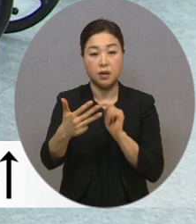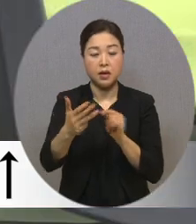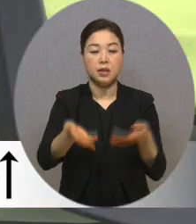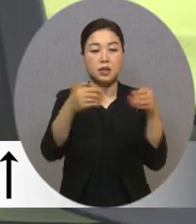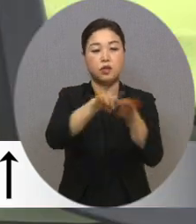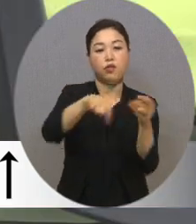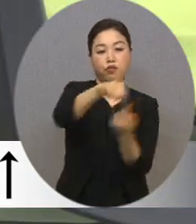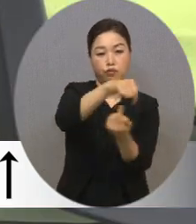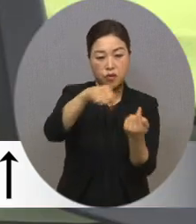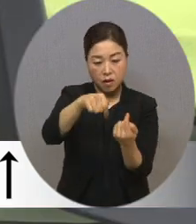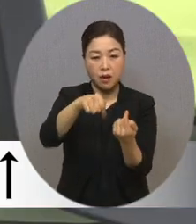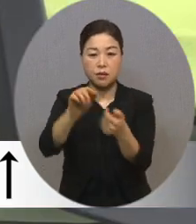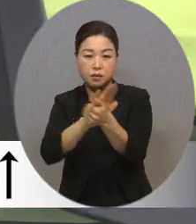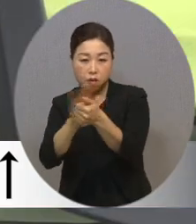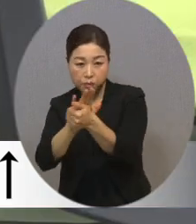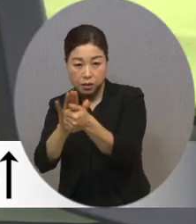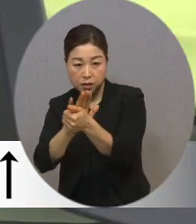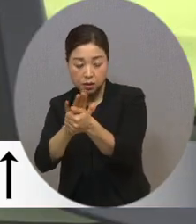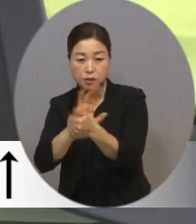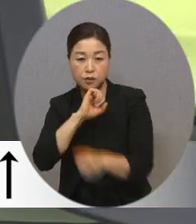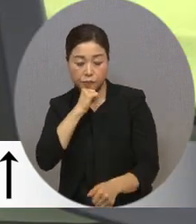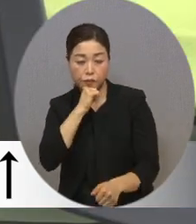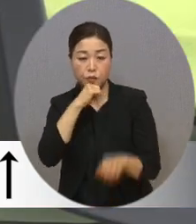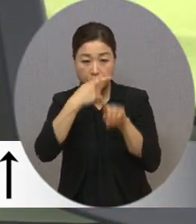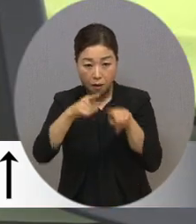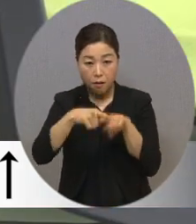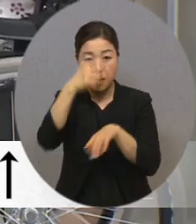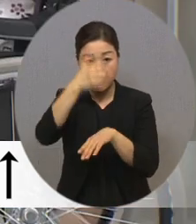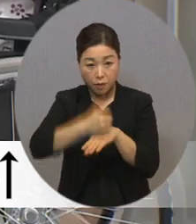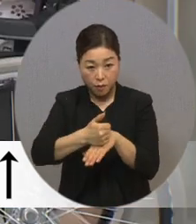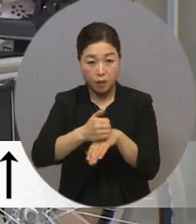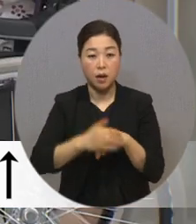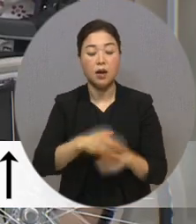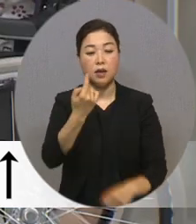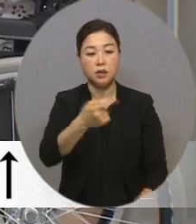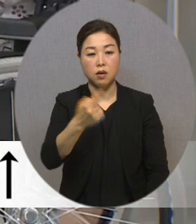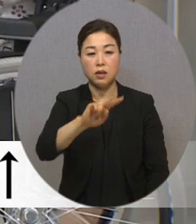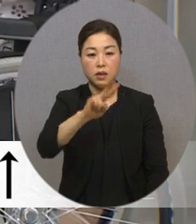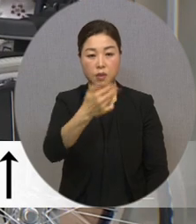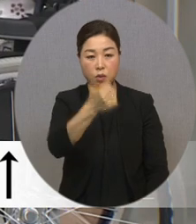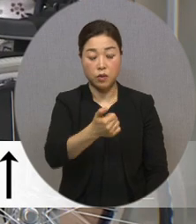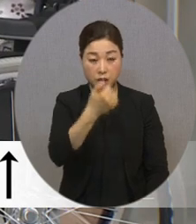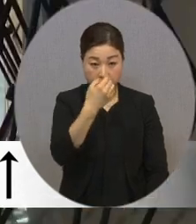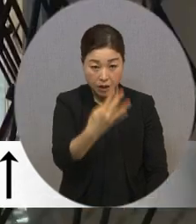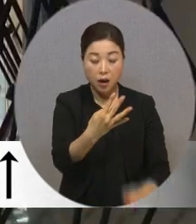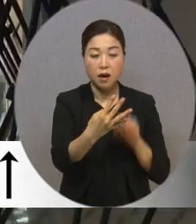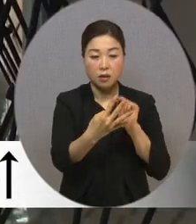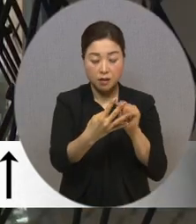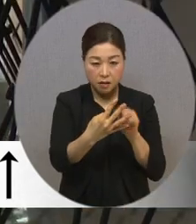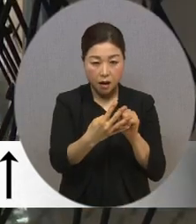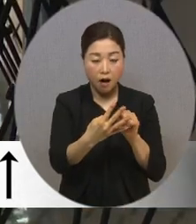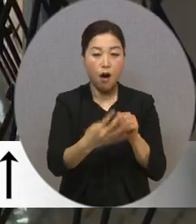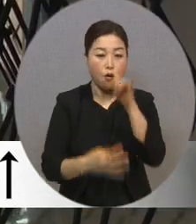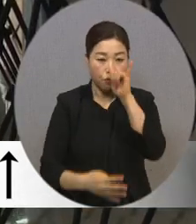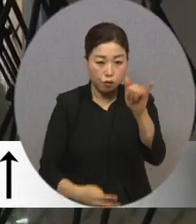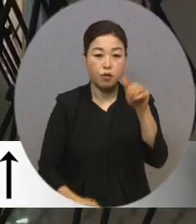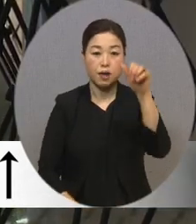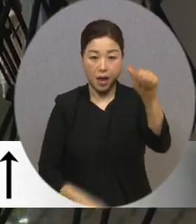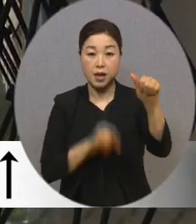운영과 서비스 수준을 종합적으로 평가한 결과 이 중 1,254개소가 우수시설